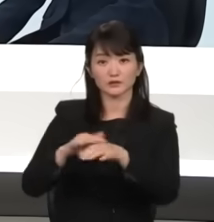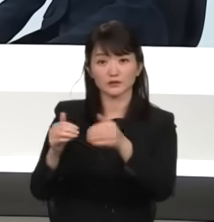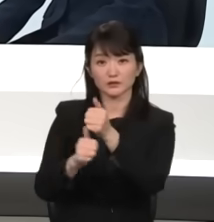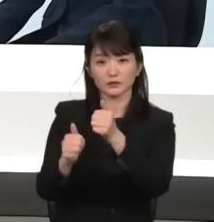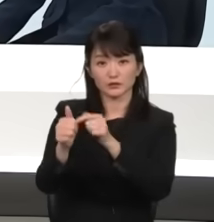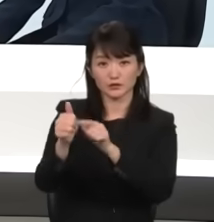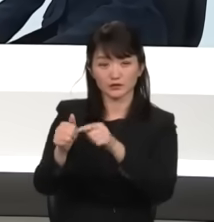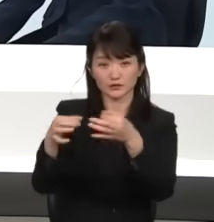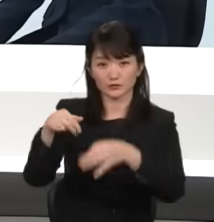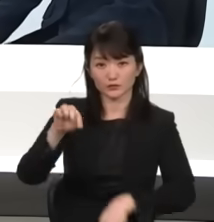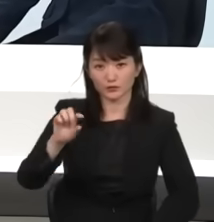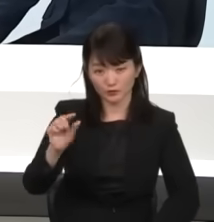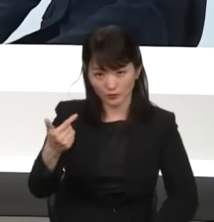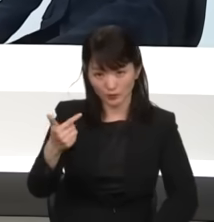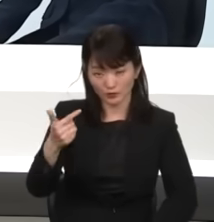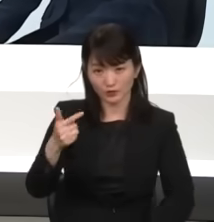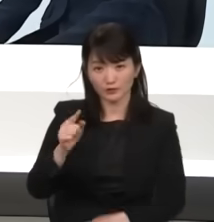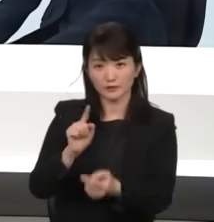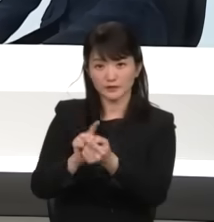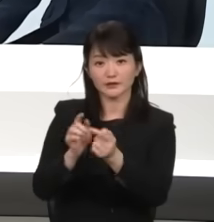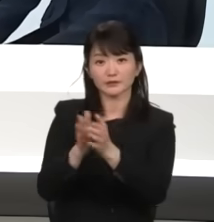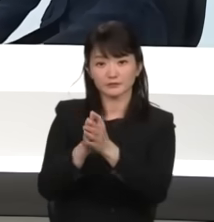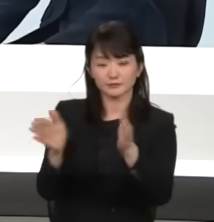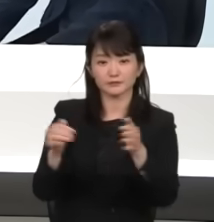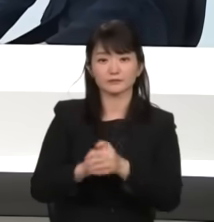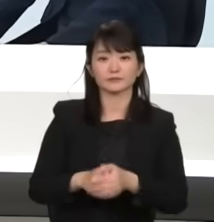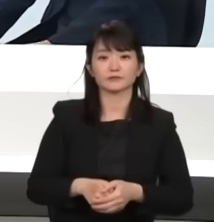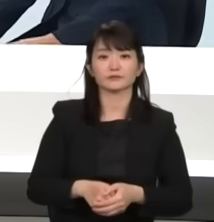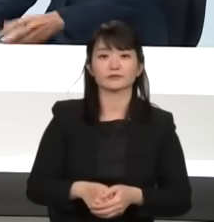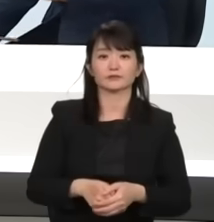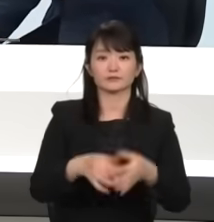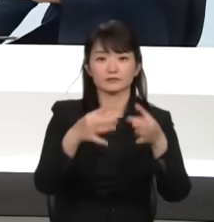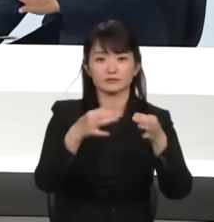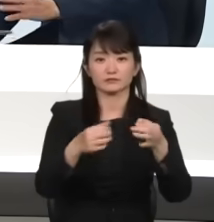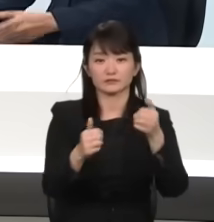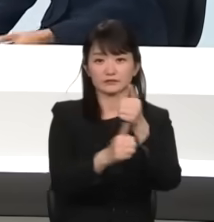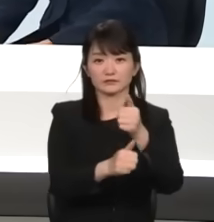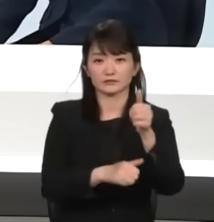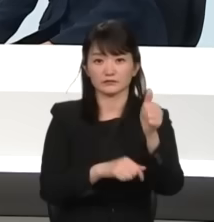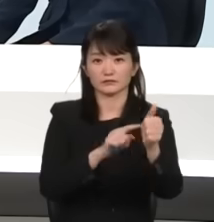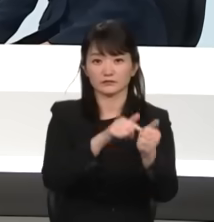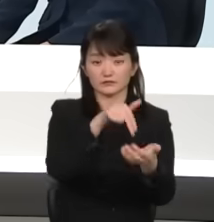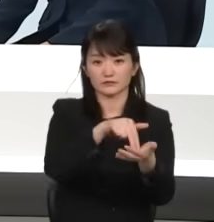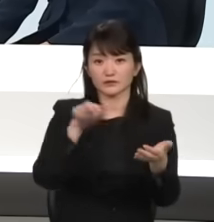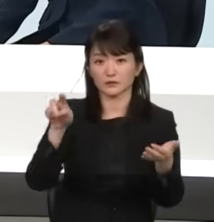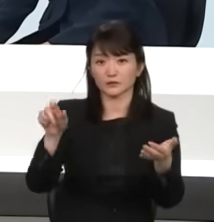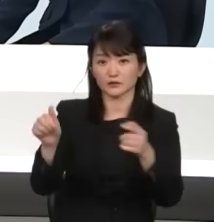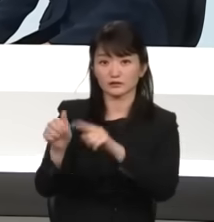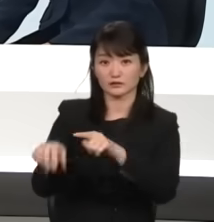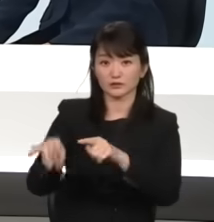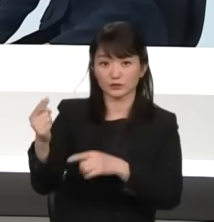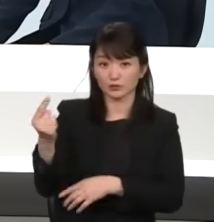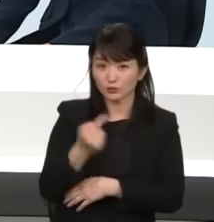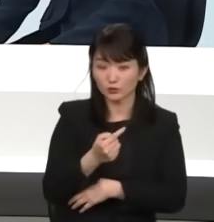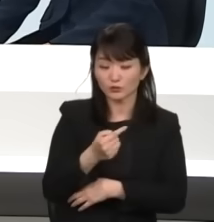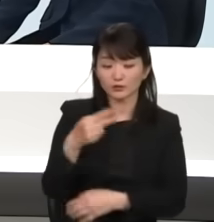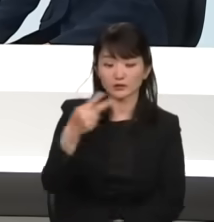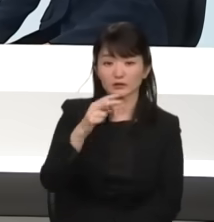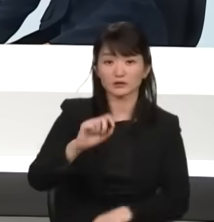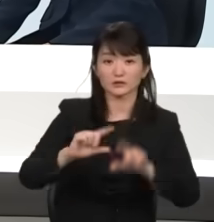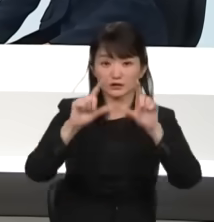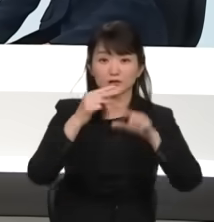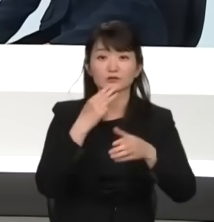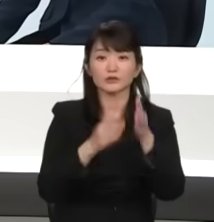인연이 시작이었던 것으로 보입니다. 네. 김 전 의원은 김정은 위원장 측은 명 씨가 처음으로 찾아온 게